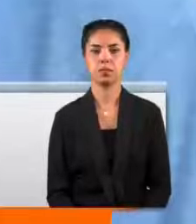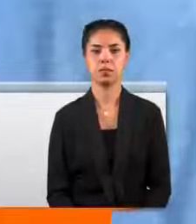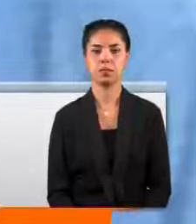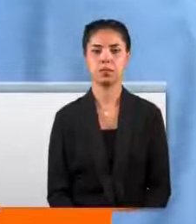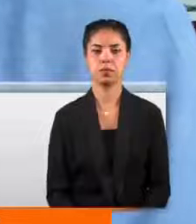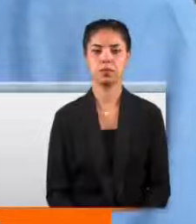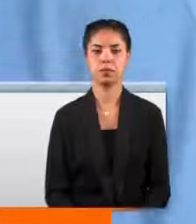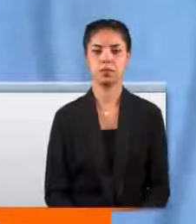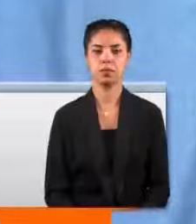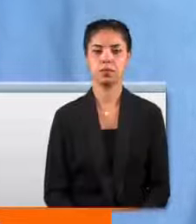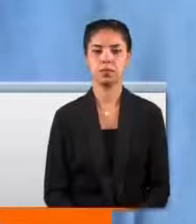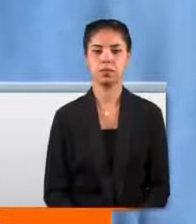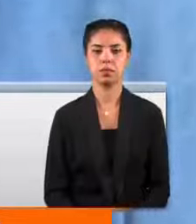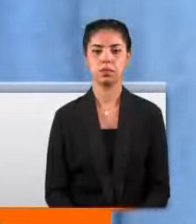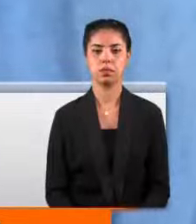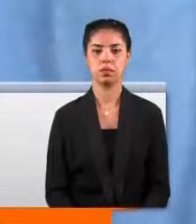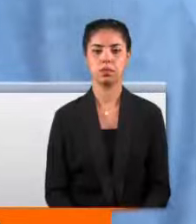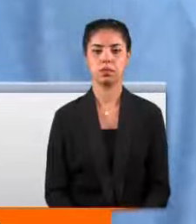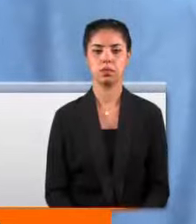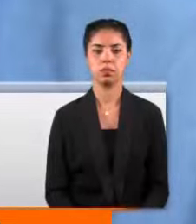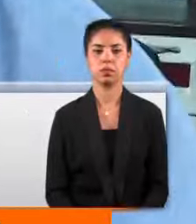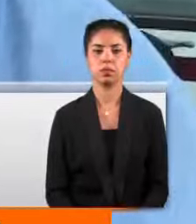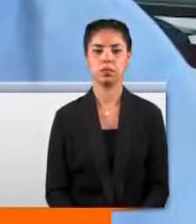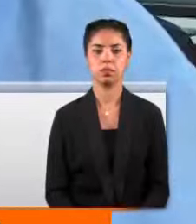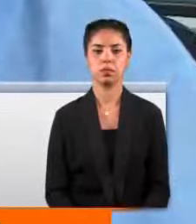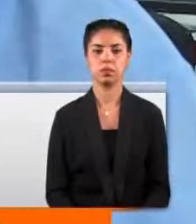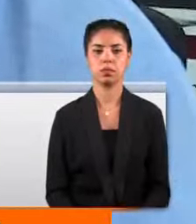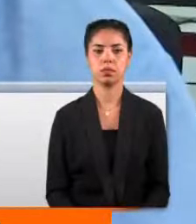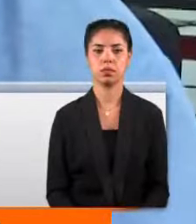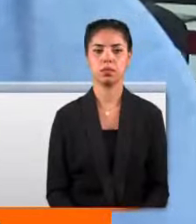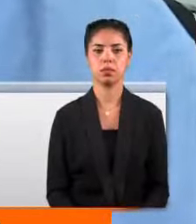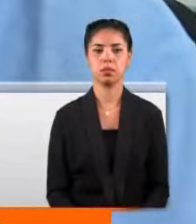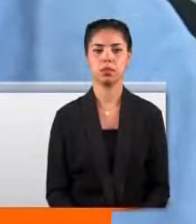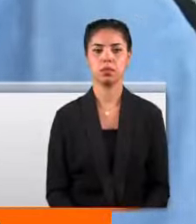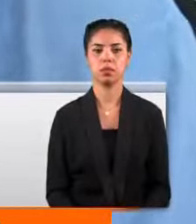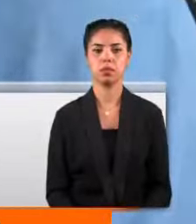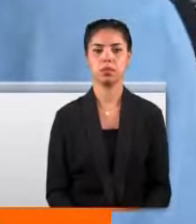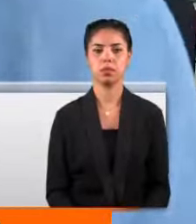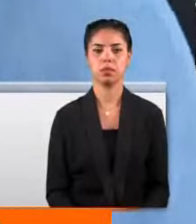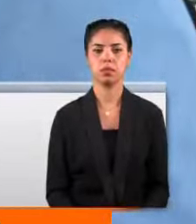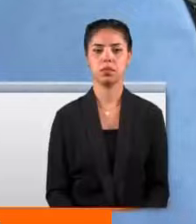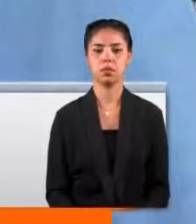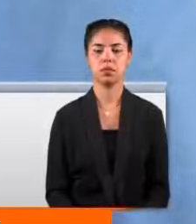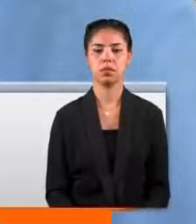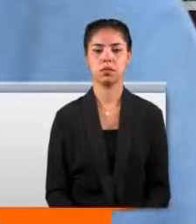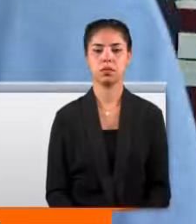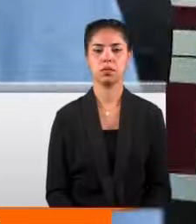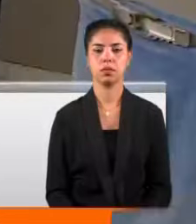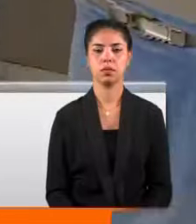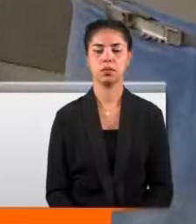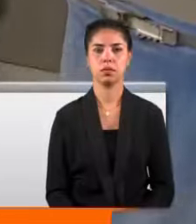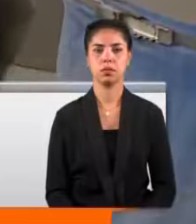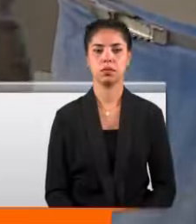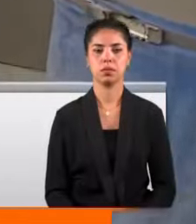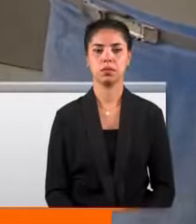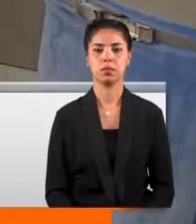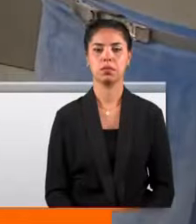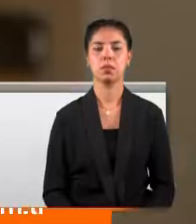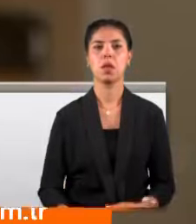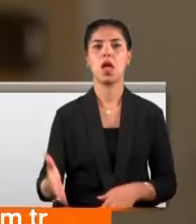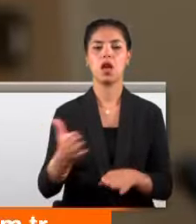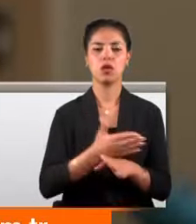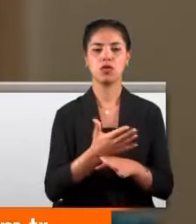Bu çocuk bu yaştayken bir meslek sahibi olsun, kendi hayatını idame ettirecek bir meslek sahibi olarak hayatını geçindirsin diyoruz. Mobilya